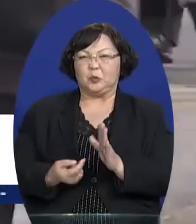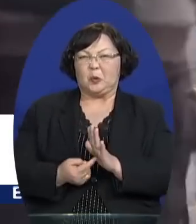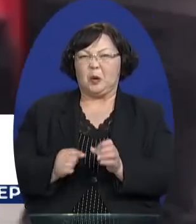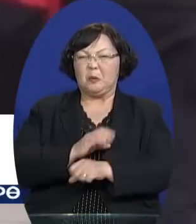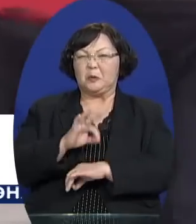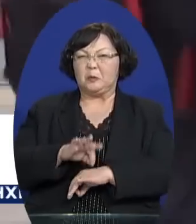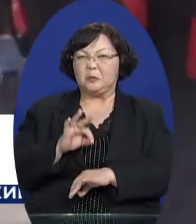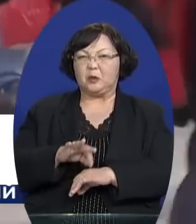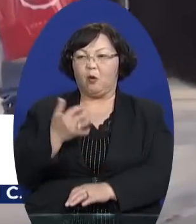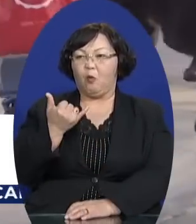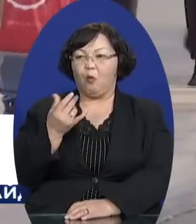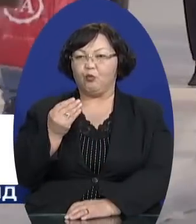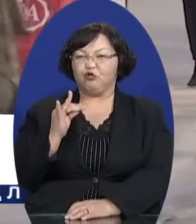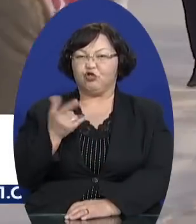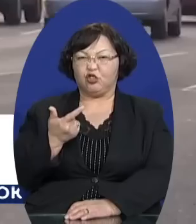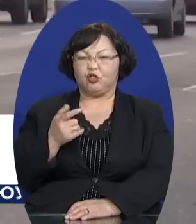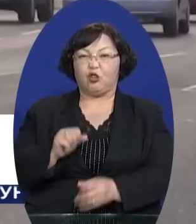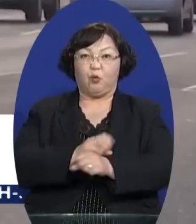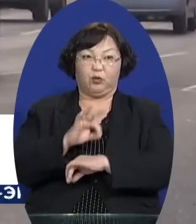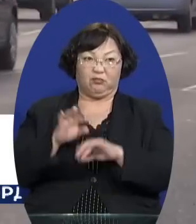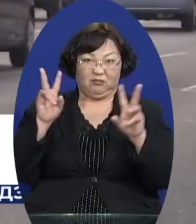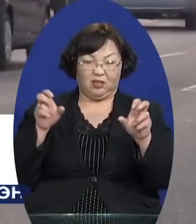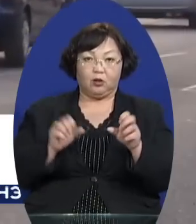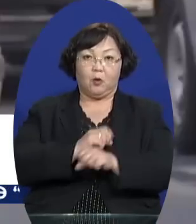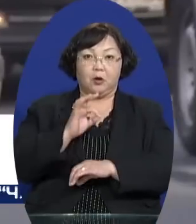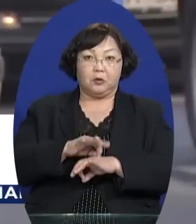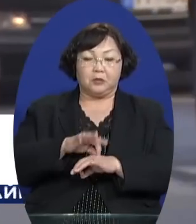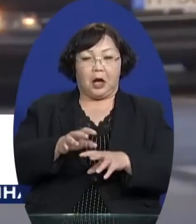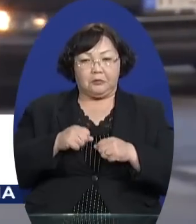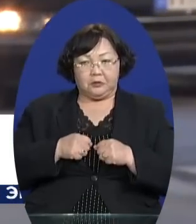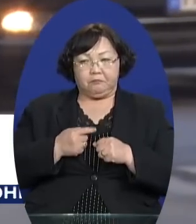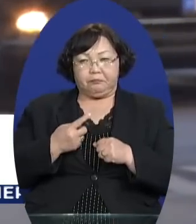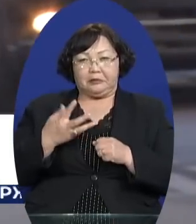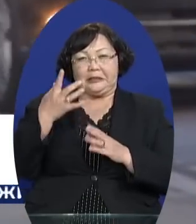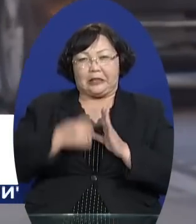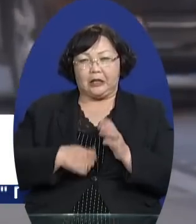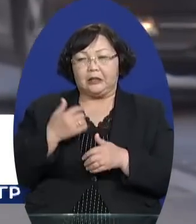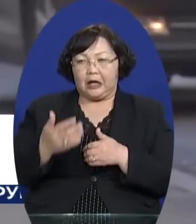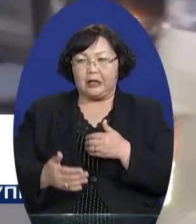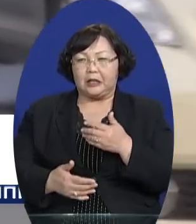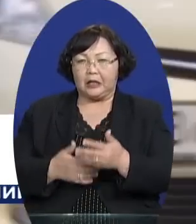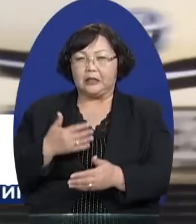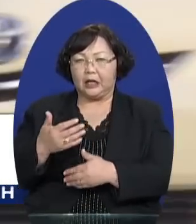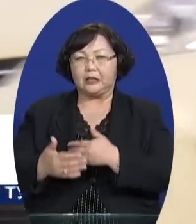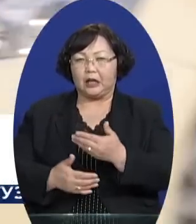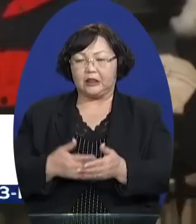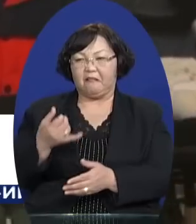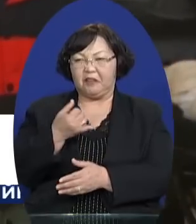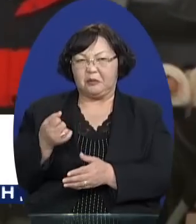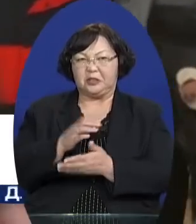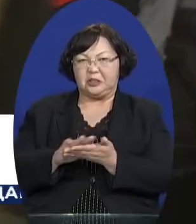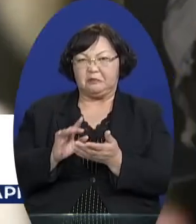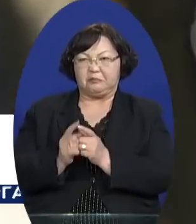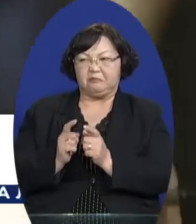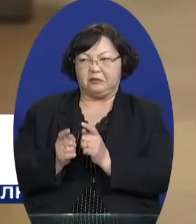нэр томьёогоор ковид-19-ийн халдвар авсан нь батлагдсанаас хойших хэдэн сарын туршид үргэлжж байгаа шин тутам шинж тэмдгүүдийг илэрхийлж хэлдэг